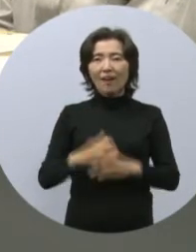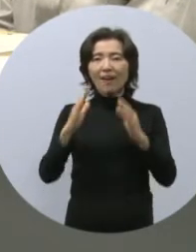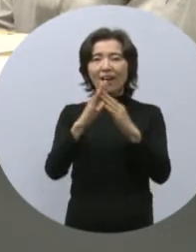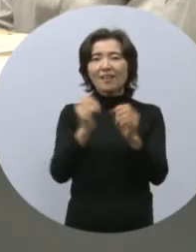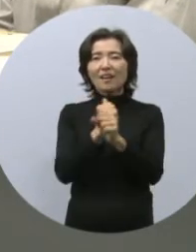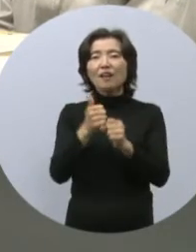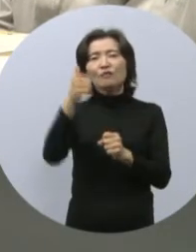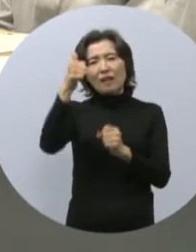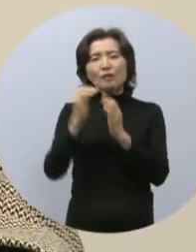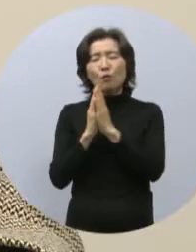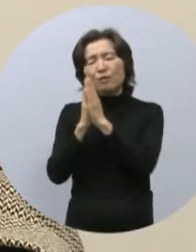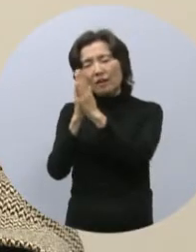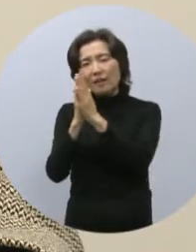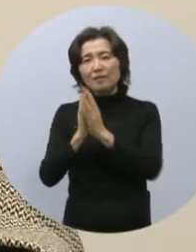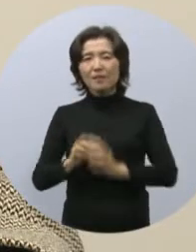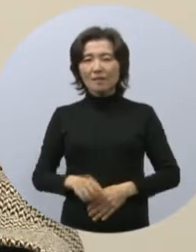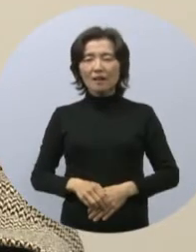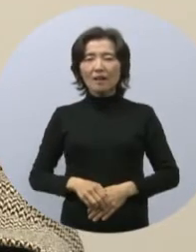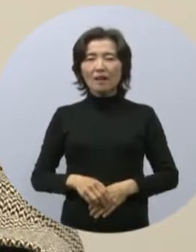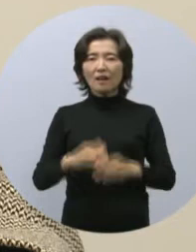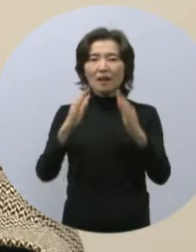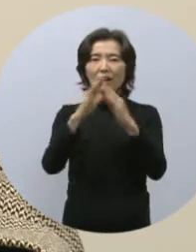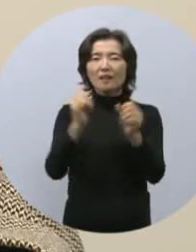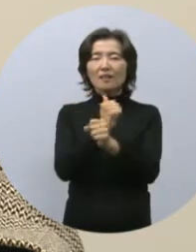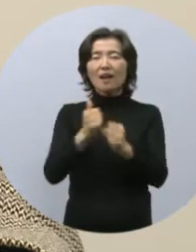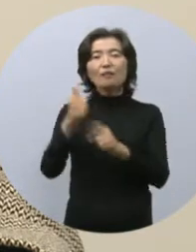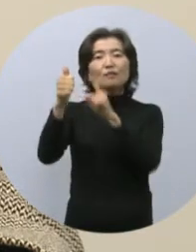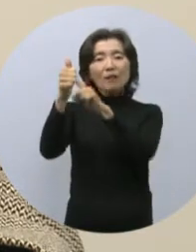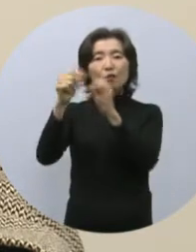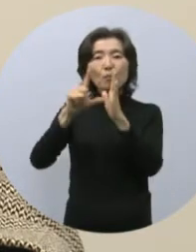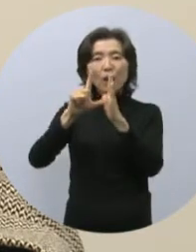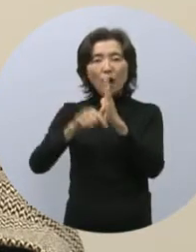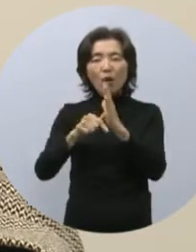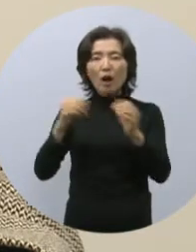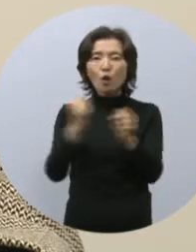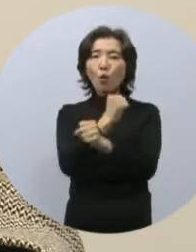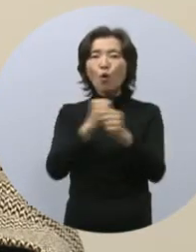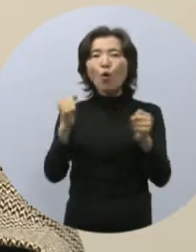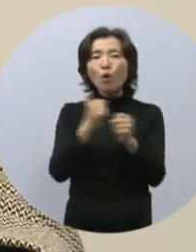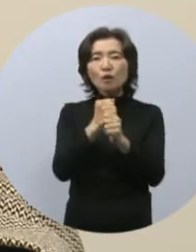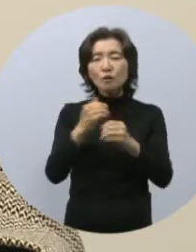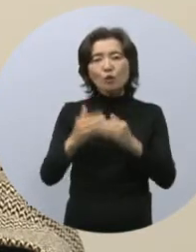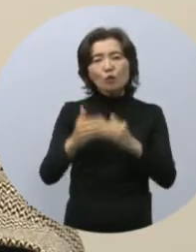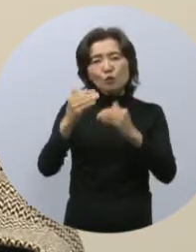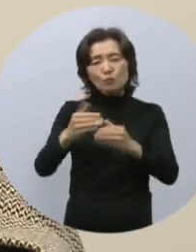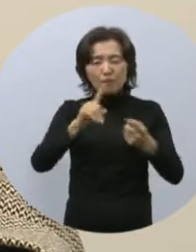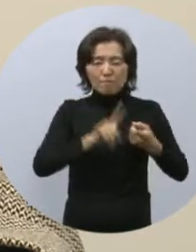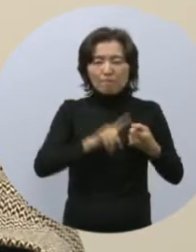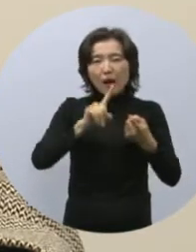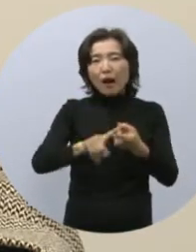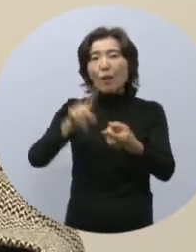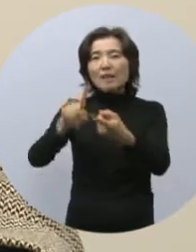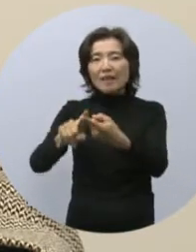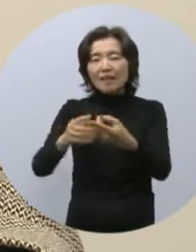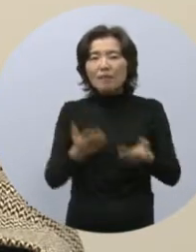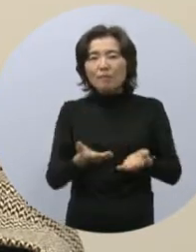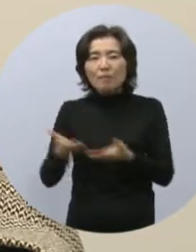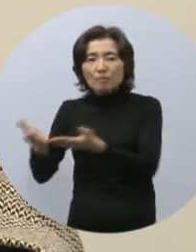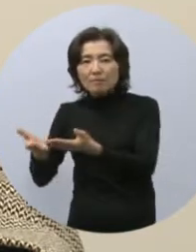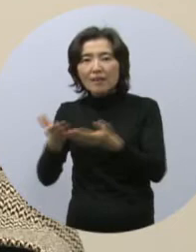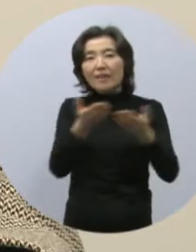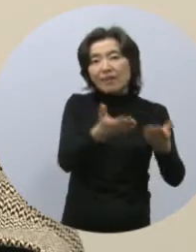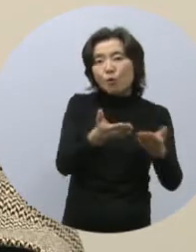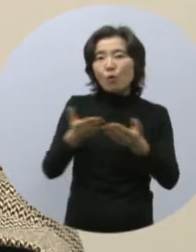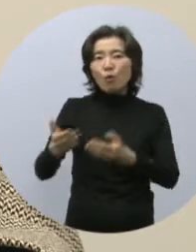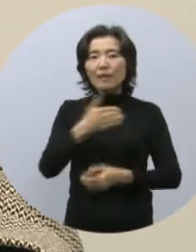願いしました。特に大工さんの場合は工事の具合によりましてね、移動をやり